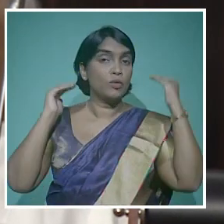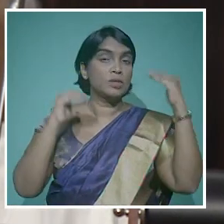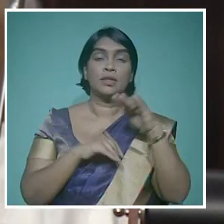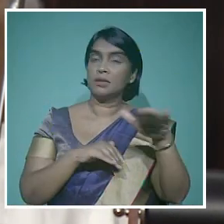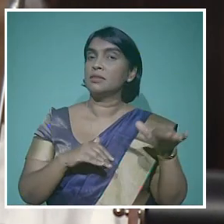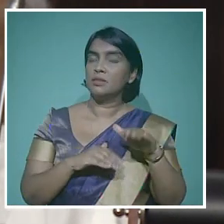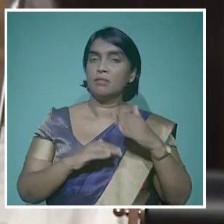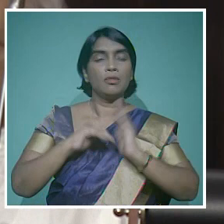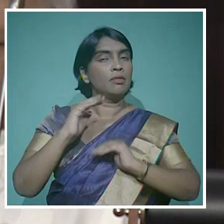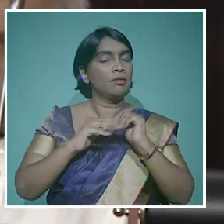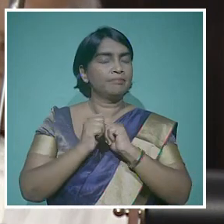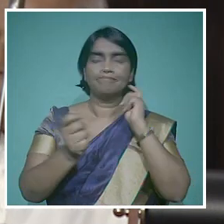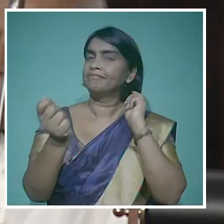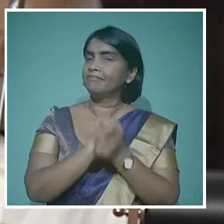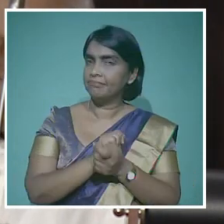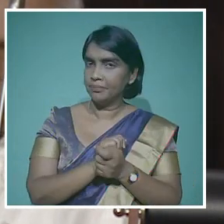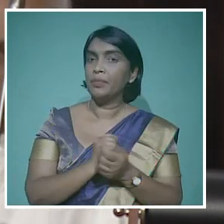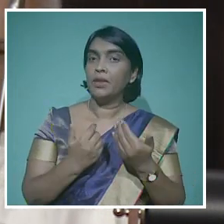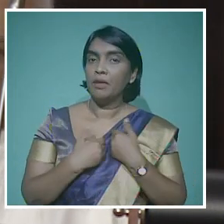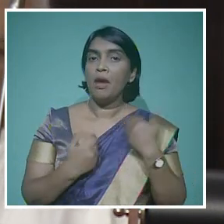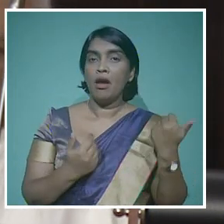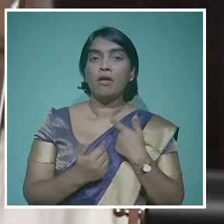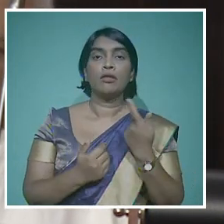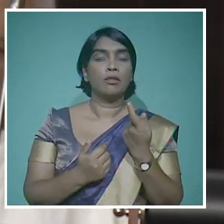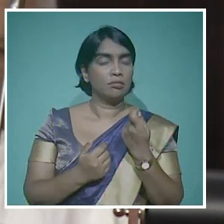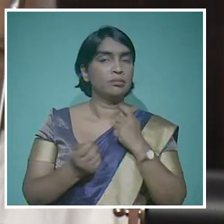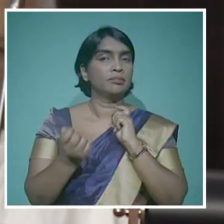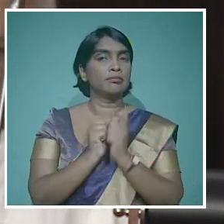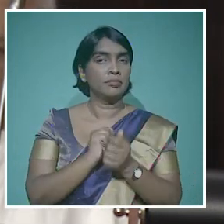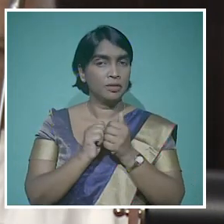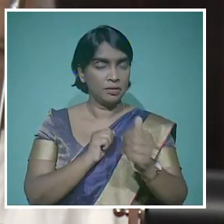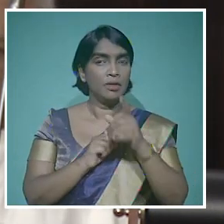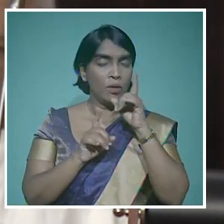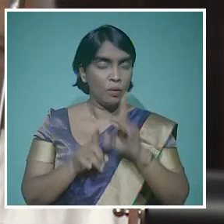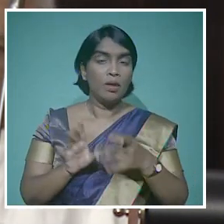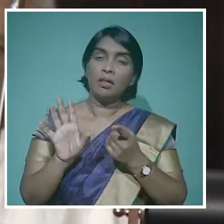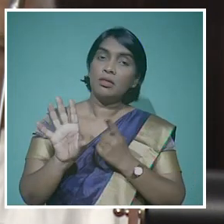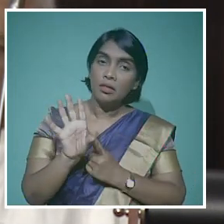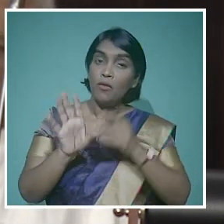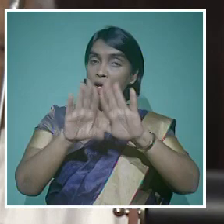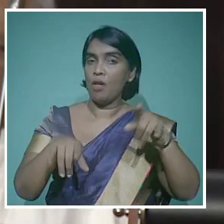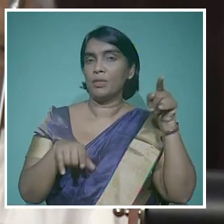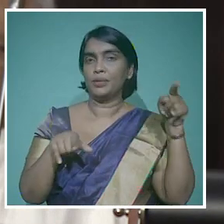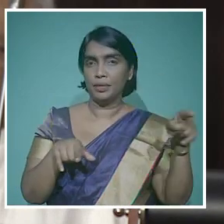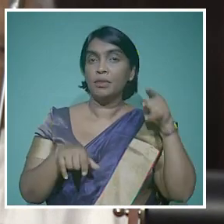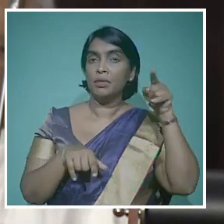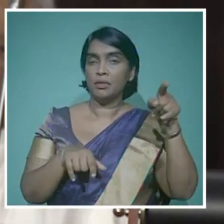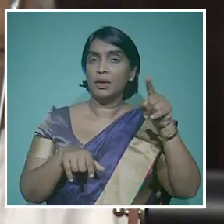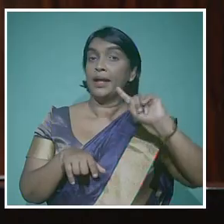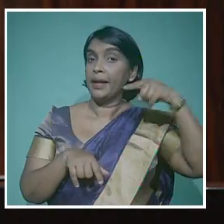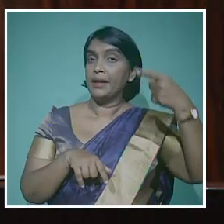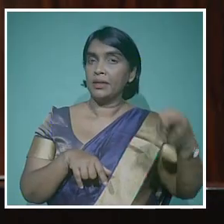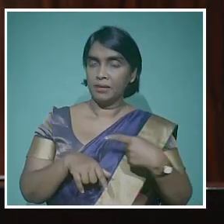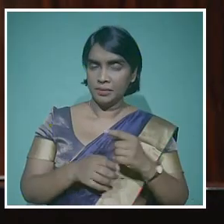සමාජයක්, ක්‍රමවේදයේ වෙනසක්. අප නව ආර්ථික නිර්මාණය කරන්නේ මේ තරුණ තරුණියන් වෙනුවෙන්, ඔවුන්ගේ හෙට දවස